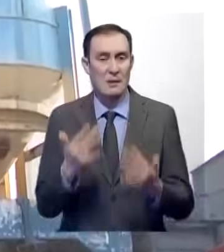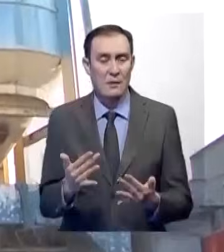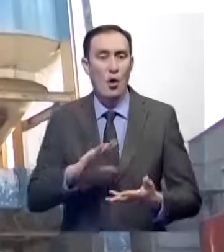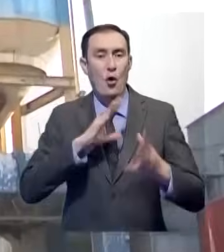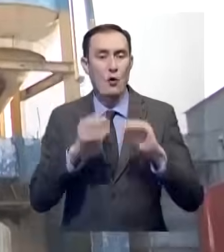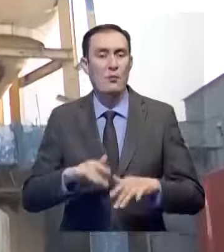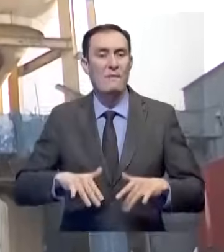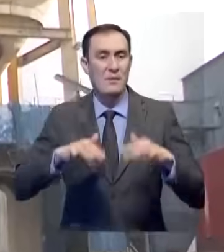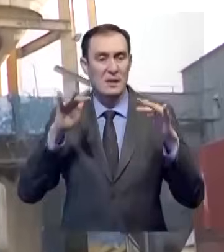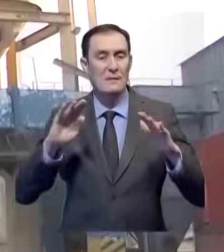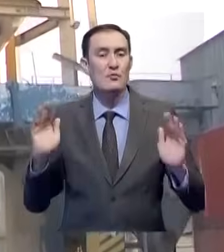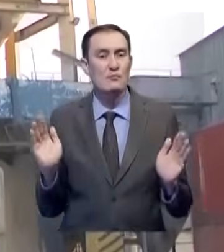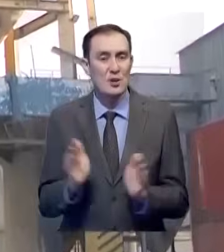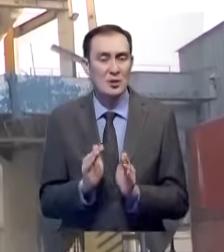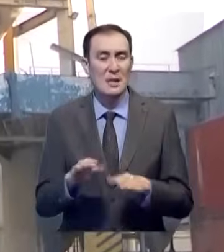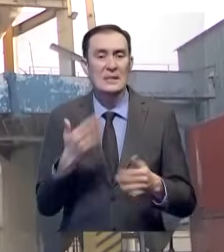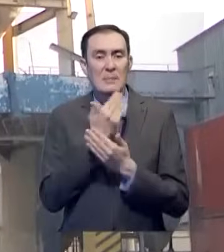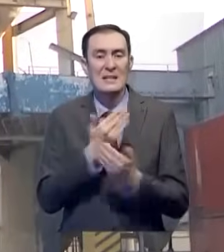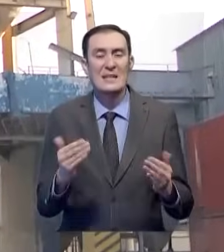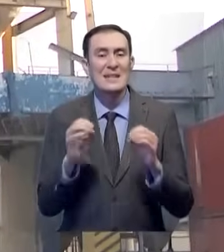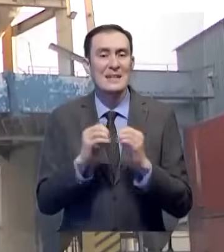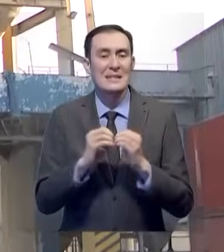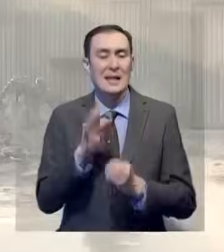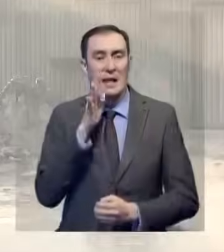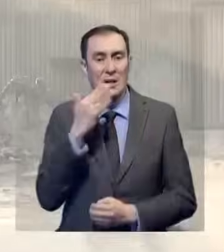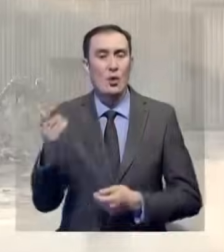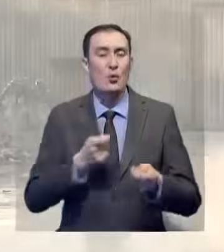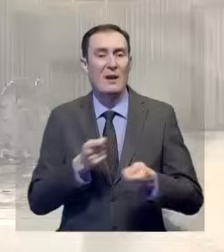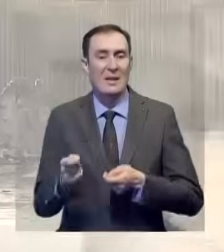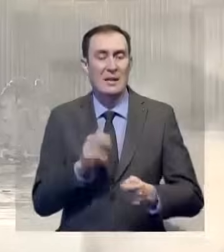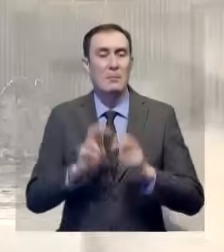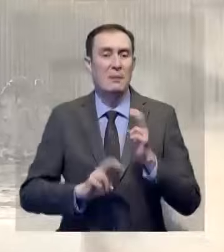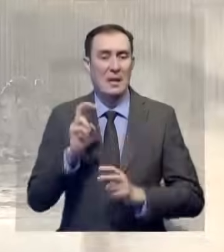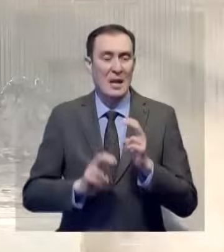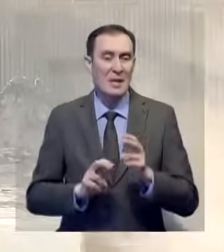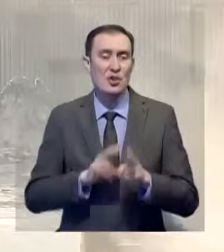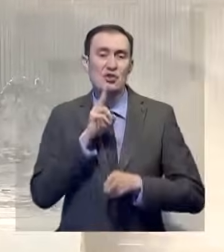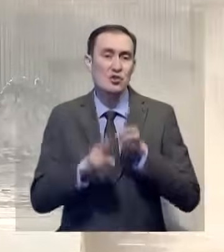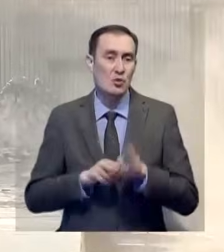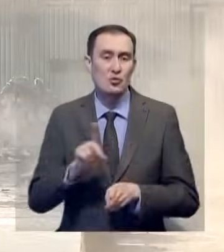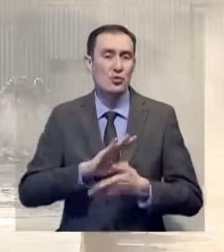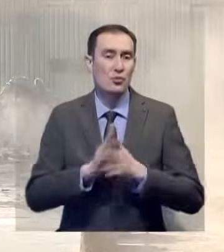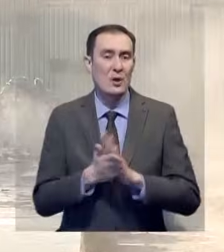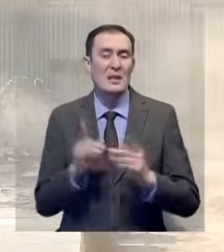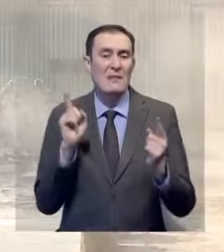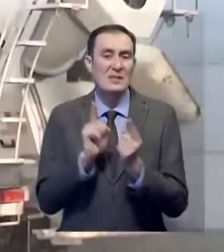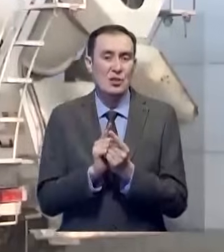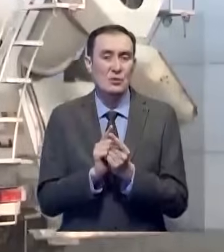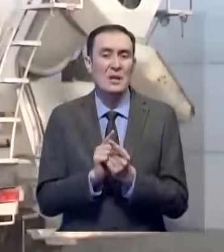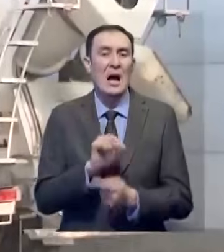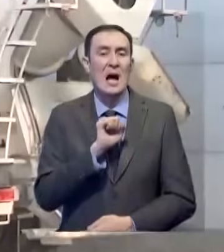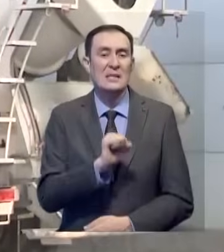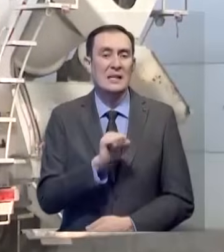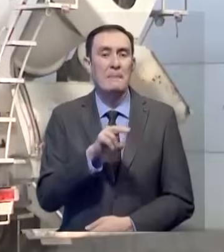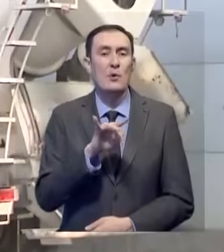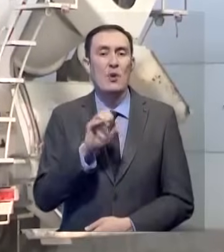объем выбросов значительно уменьшился за последние 10 лет. Руководители предприятия посетовали на ситуацию на встрече с